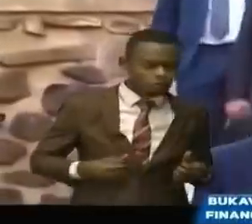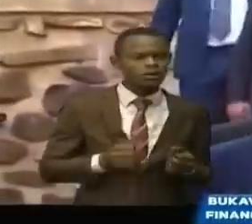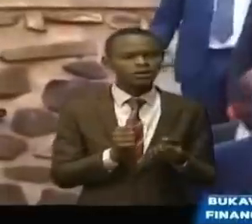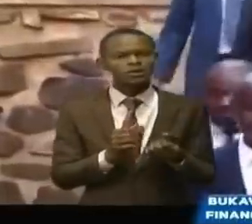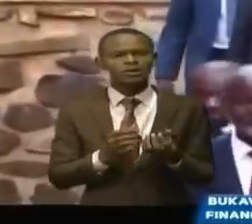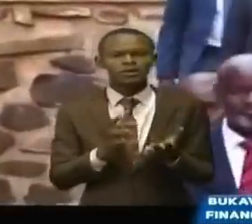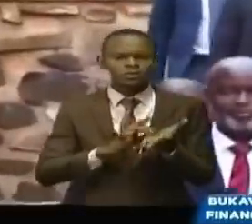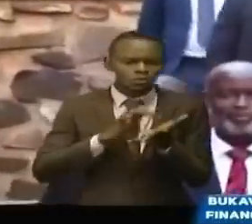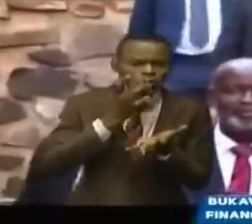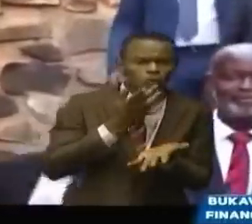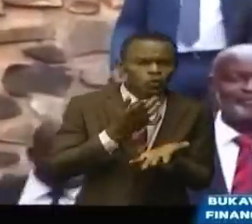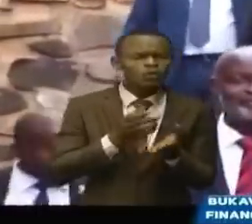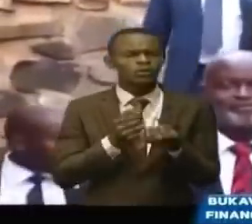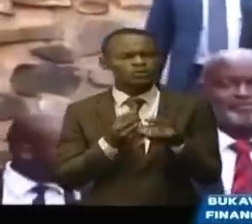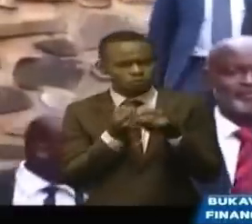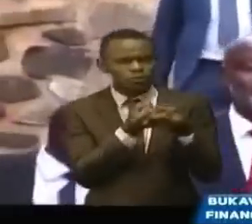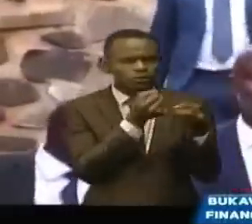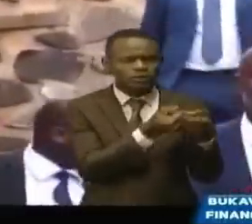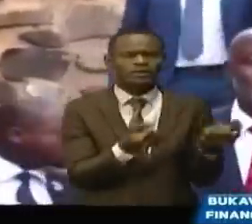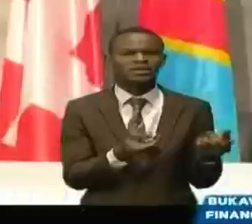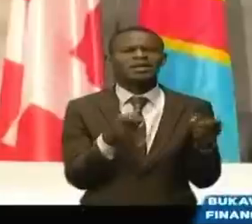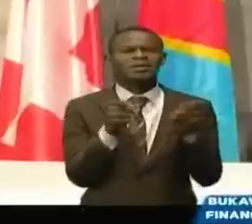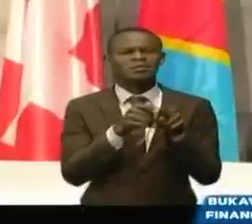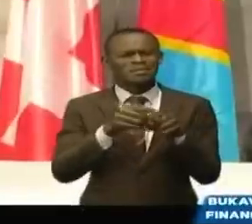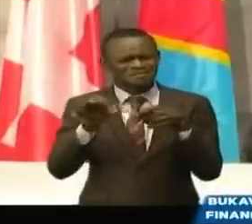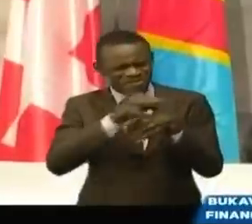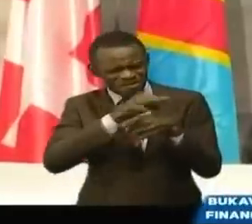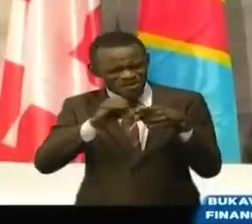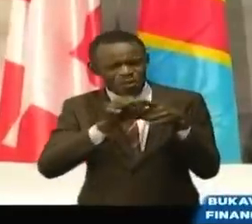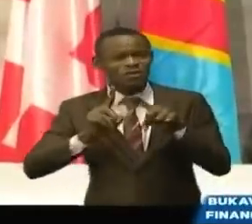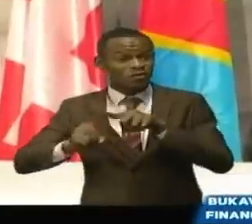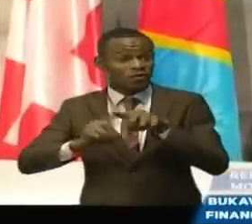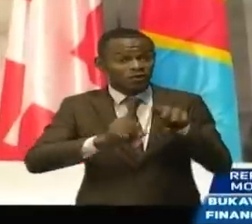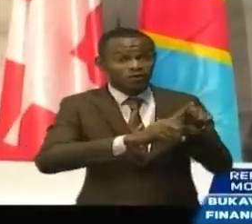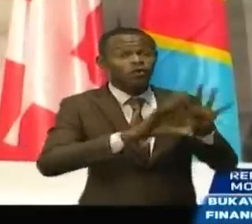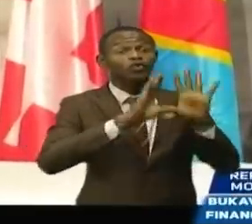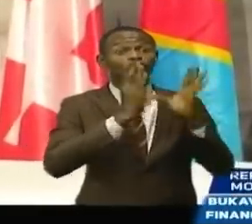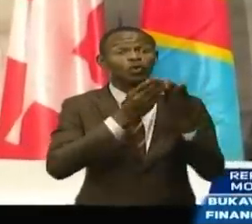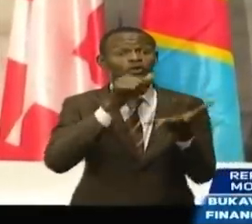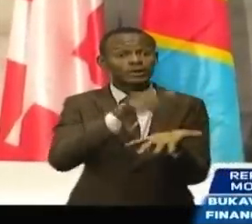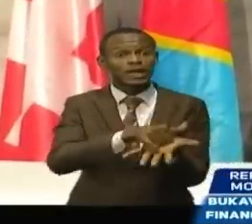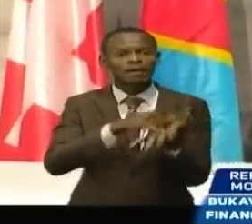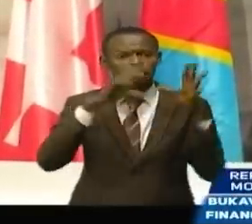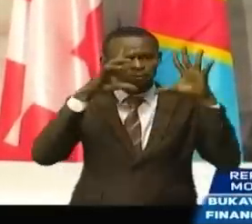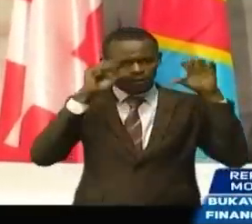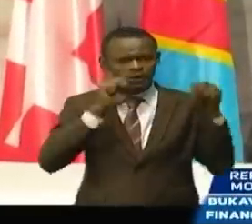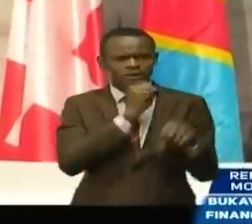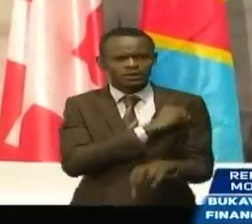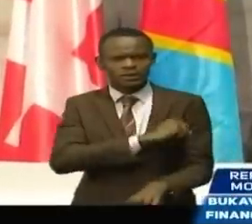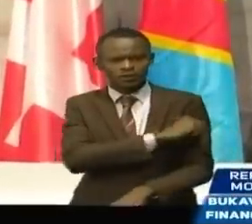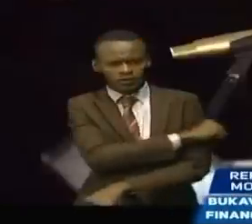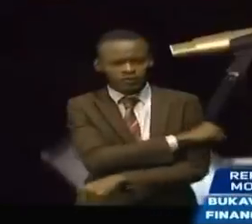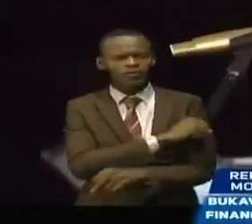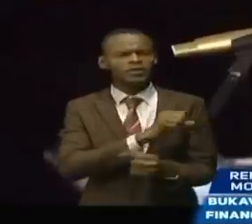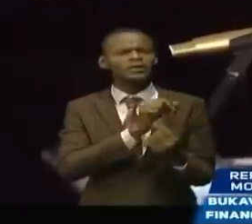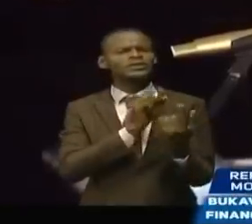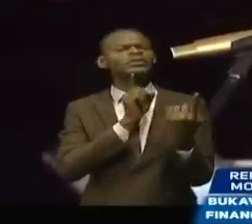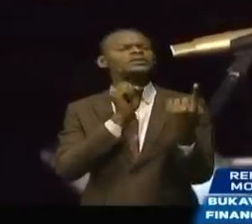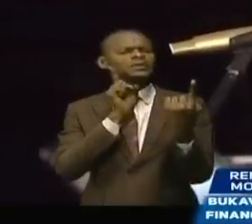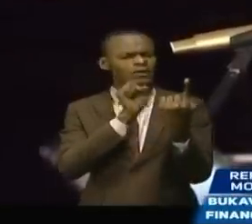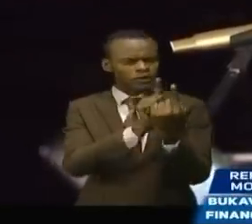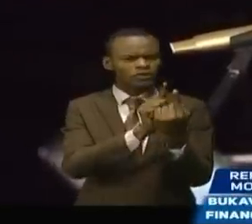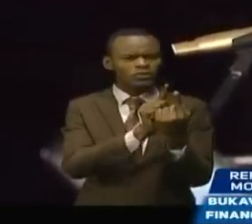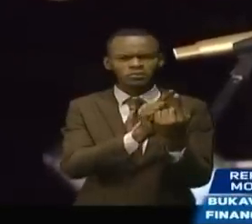Au terme de toutes ces visites, le président de la Confédération helvétique a fait la restitution de sa mission devant la presse